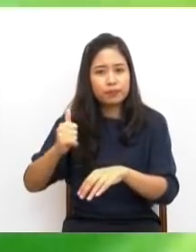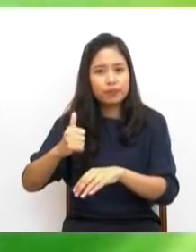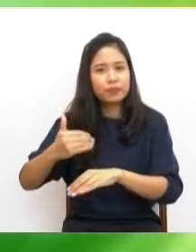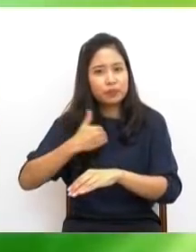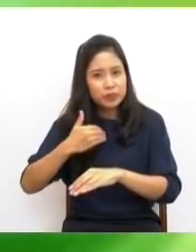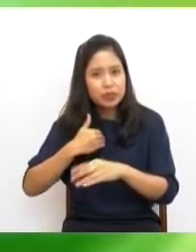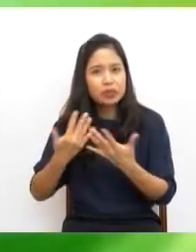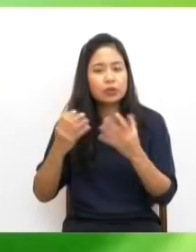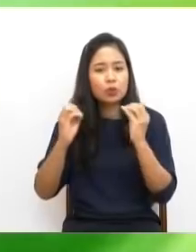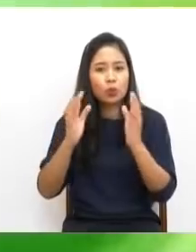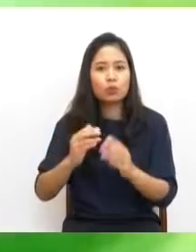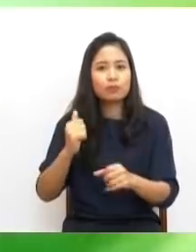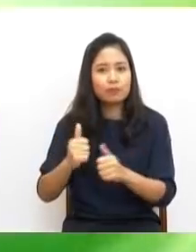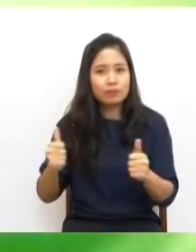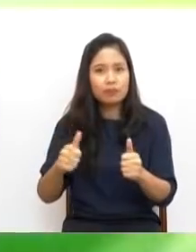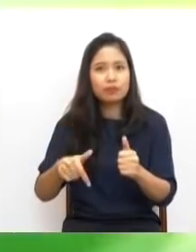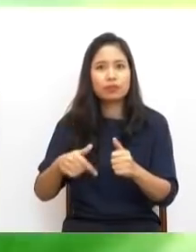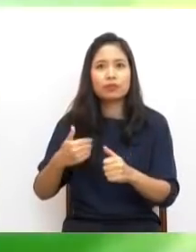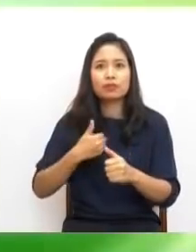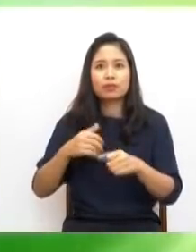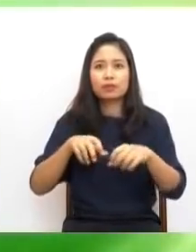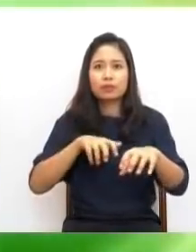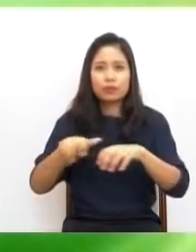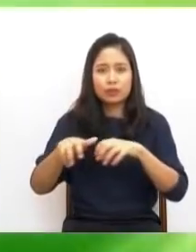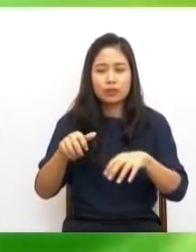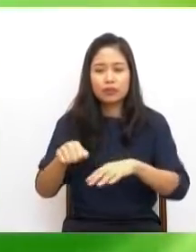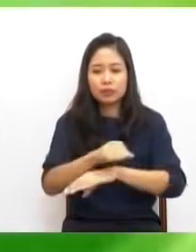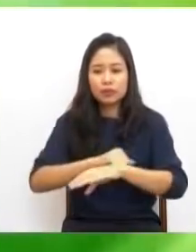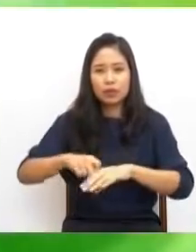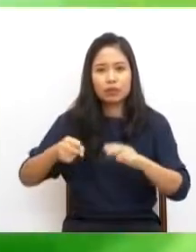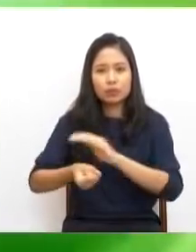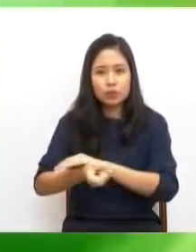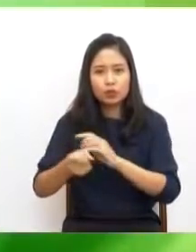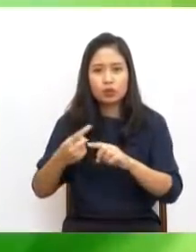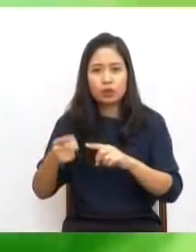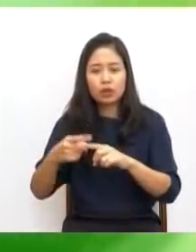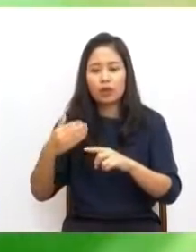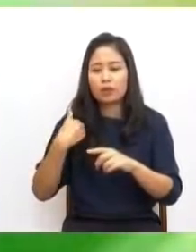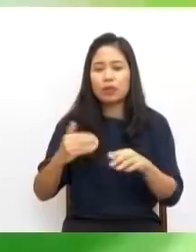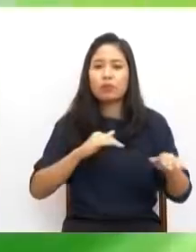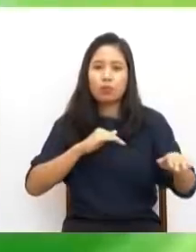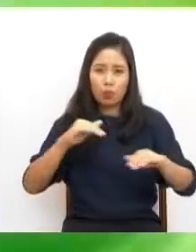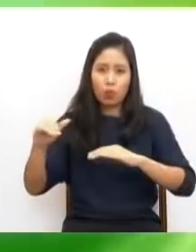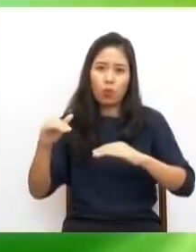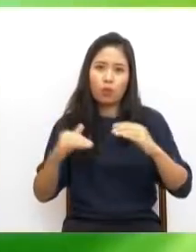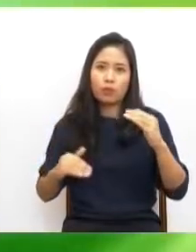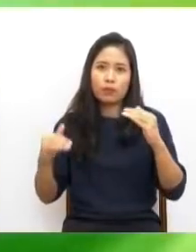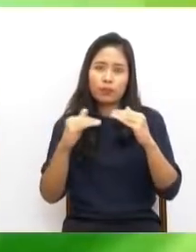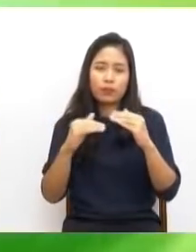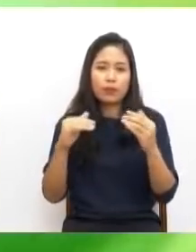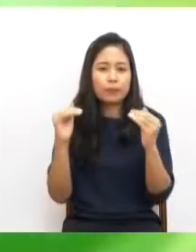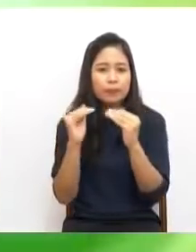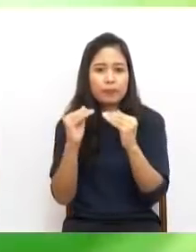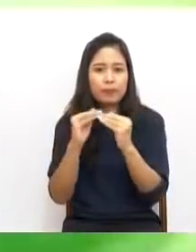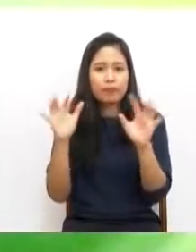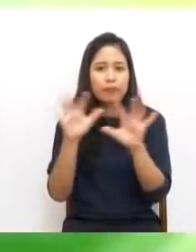สระว่ายน้ำสมมติอยากได้สระว่ายน้ำมีสนามฟุตบอลดีๆมีอินเทอร์เน็ตที่มีความพร้อมสูงมีคุณครูภาษาต่างประเทศเข้ามา